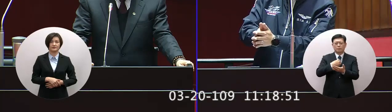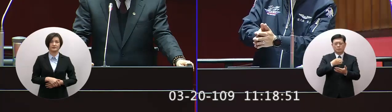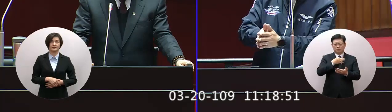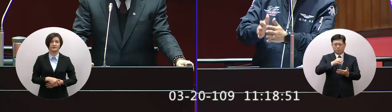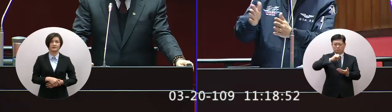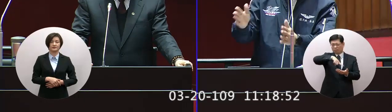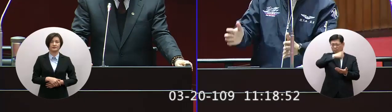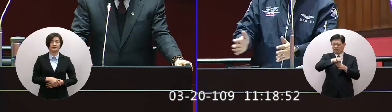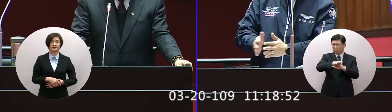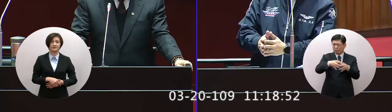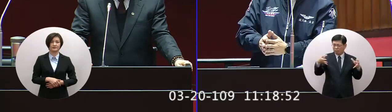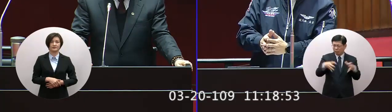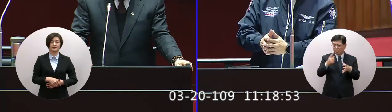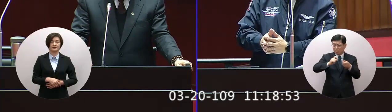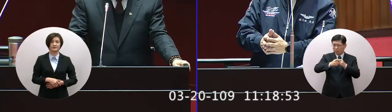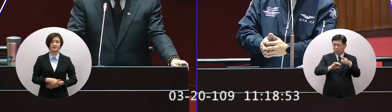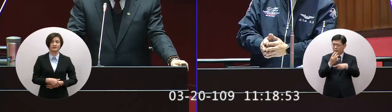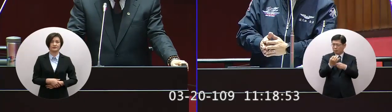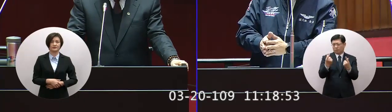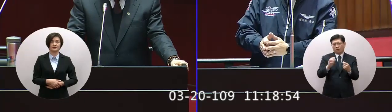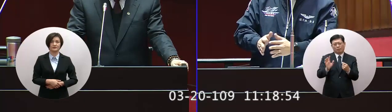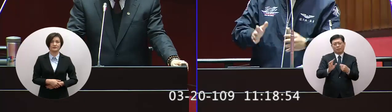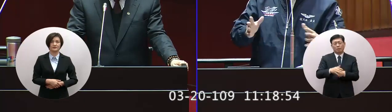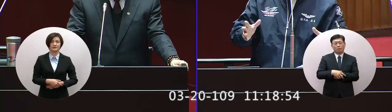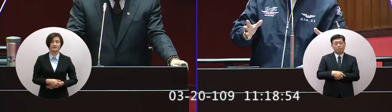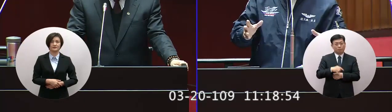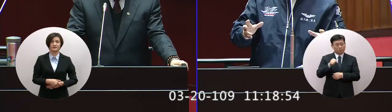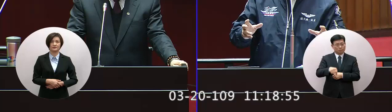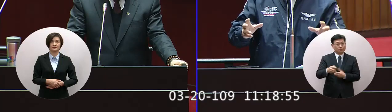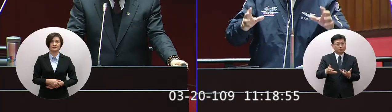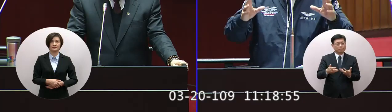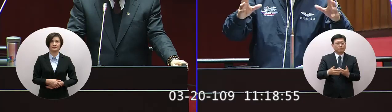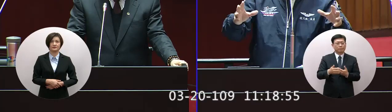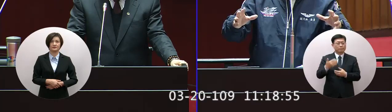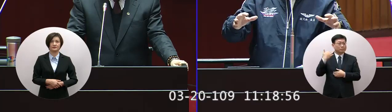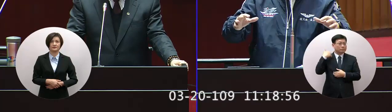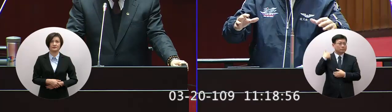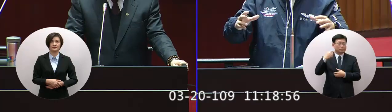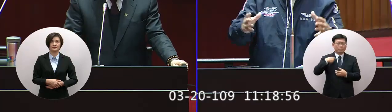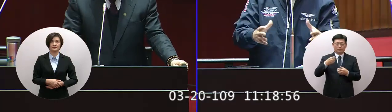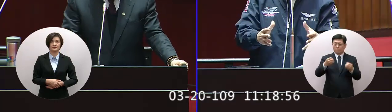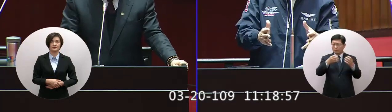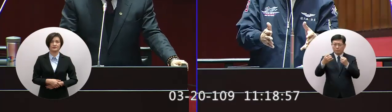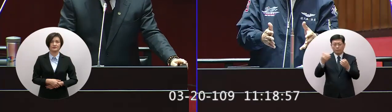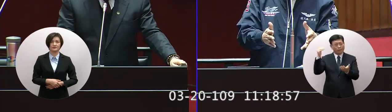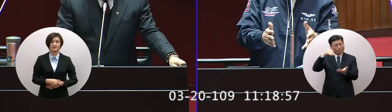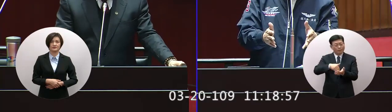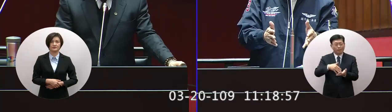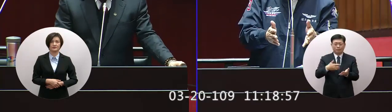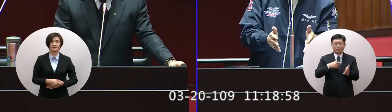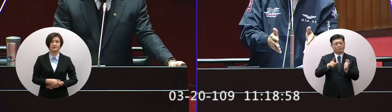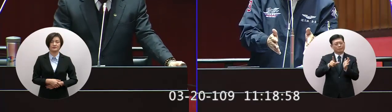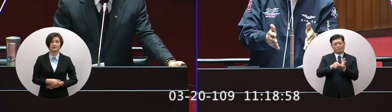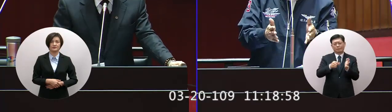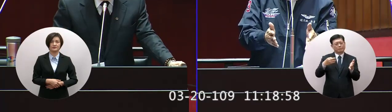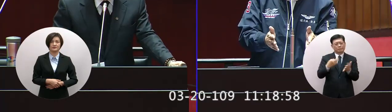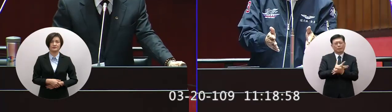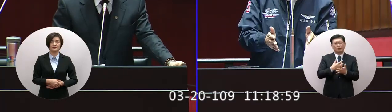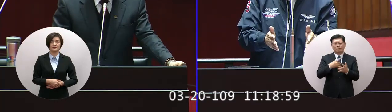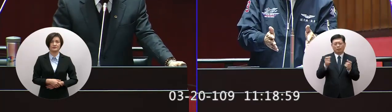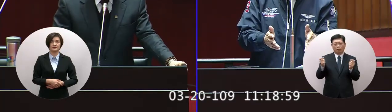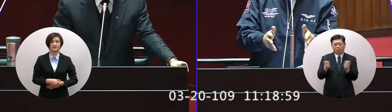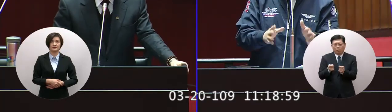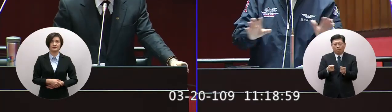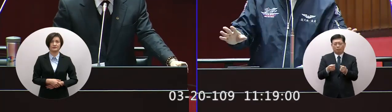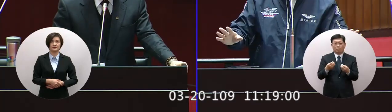要跟整车放在同一个税率里面去考虑？那这个部分呢，因为上一届的过程到后来的讨论时间可能比较短跟压